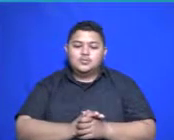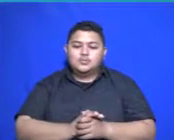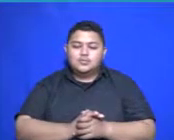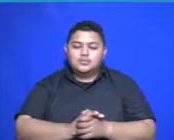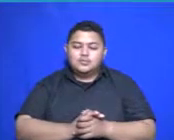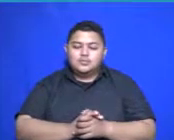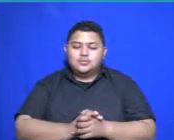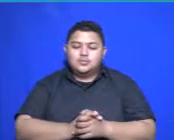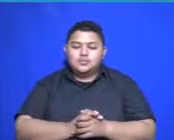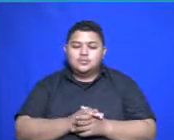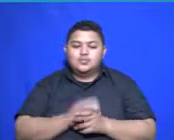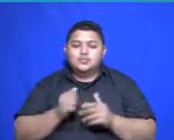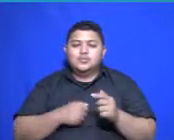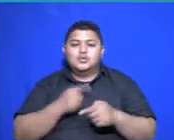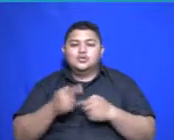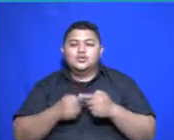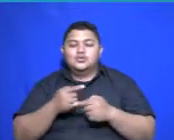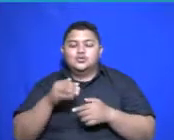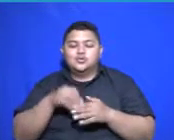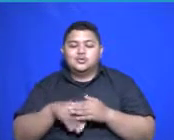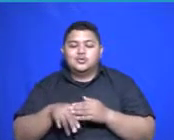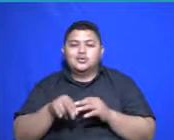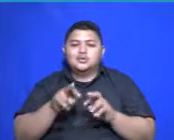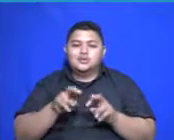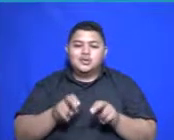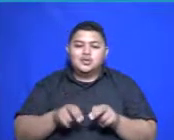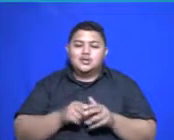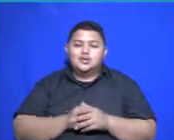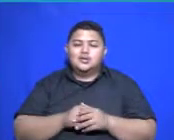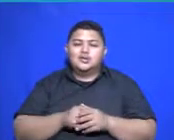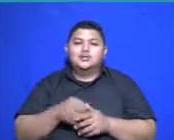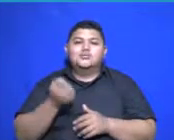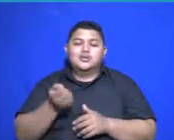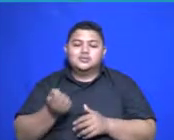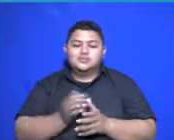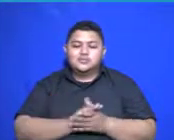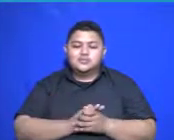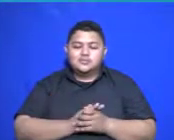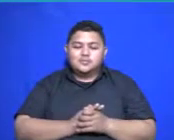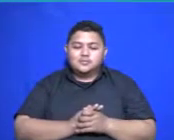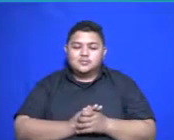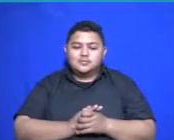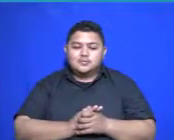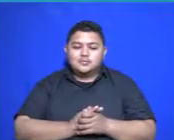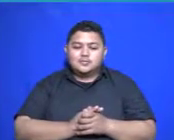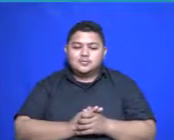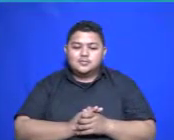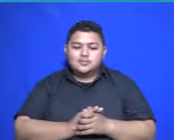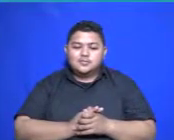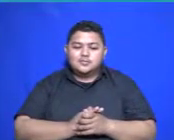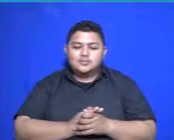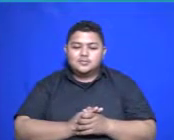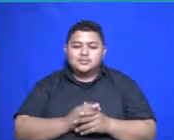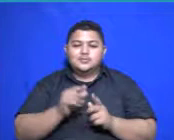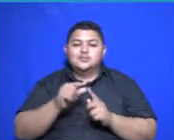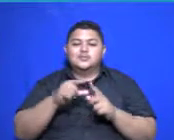saya sering turun ke daerah-daerah, terutama ke pasar-pasar, terutama yang pasar-pasar yang ada